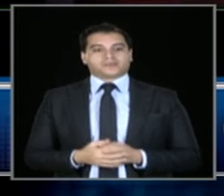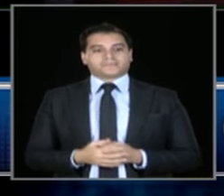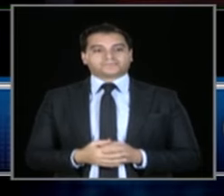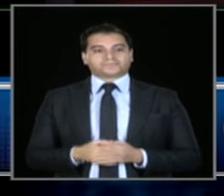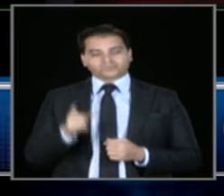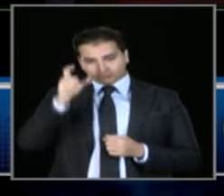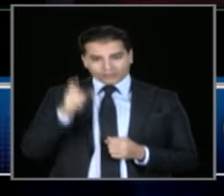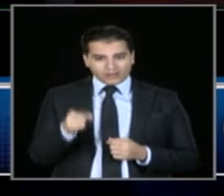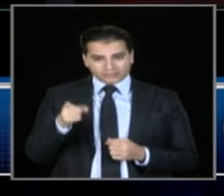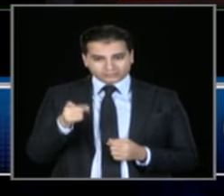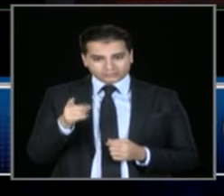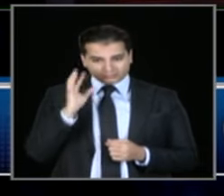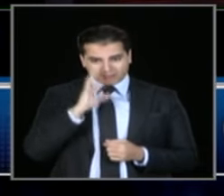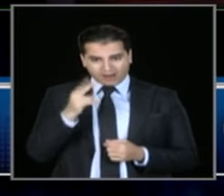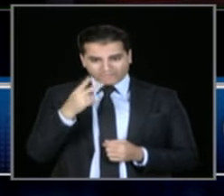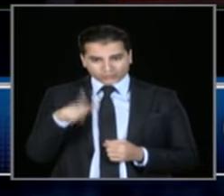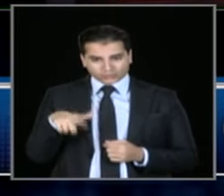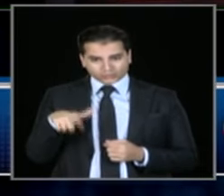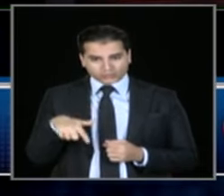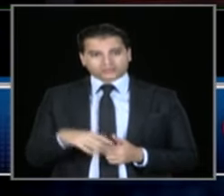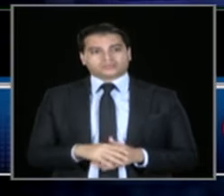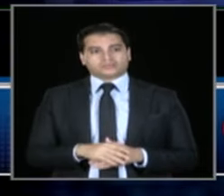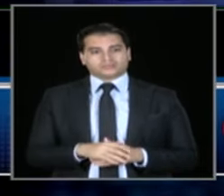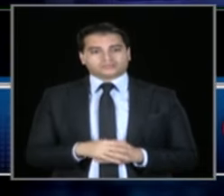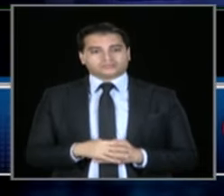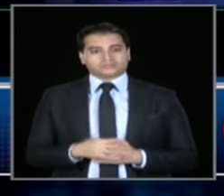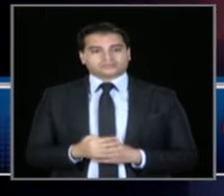ده كان في 2016.